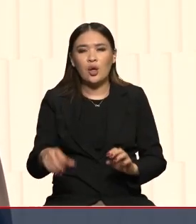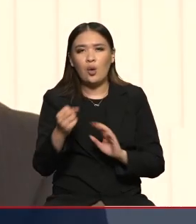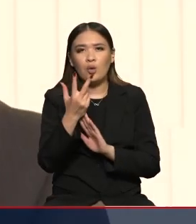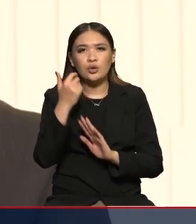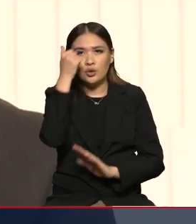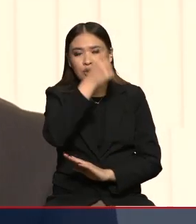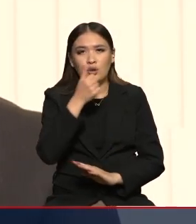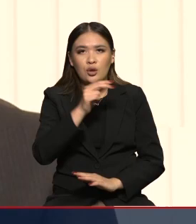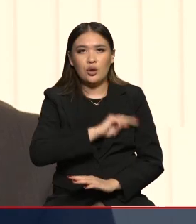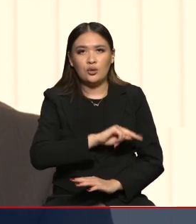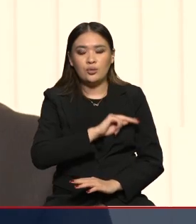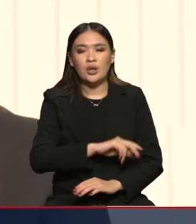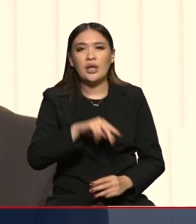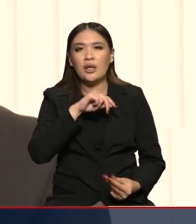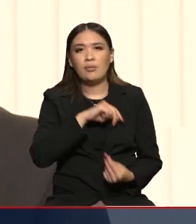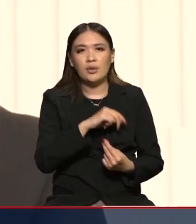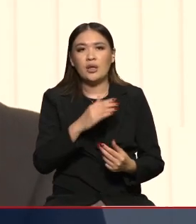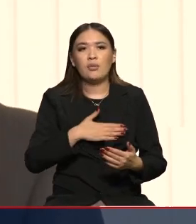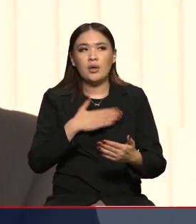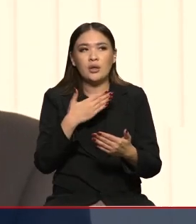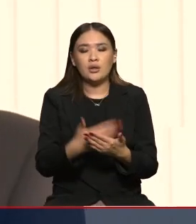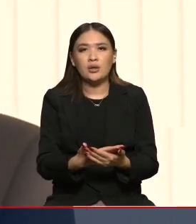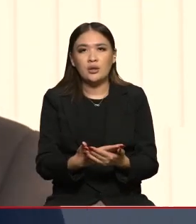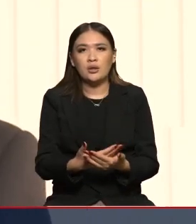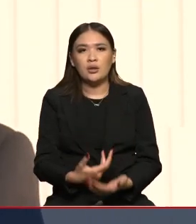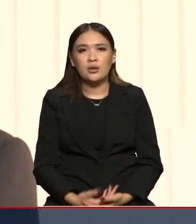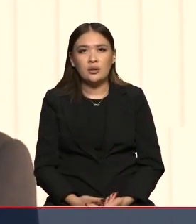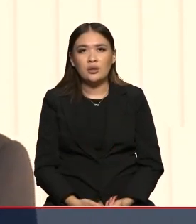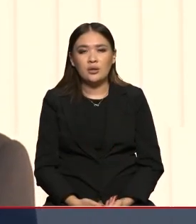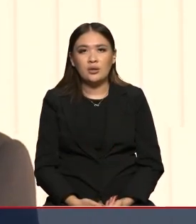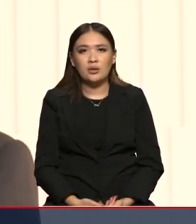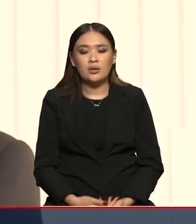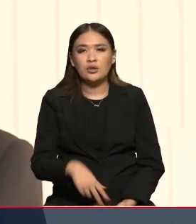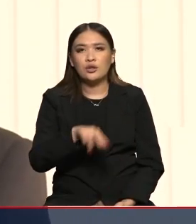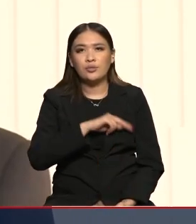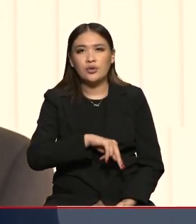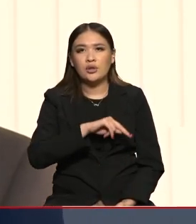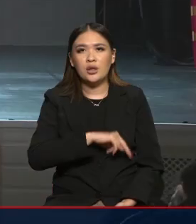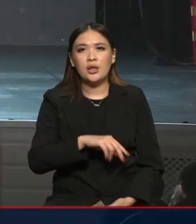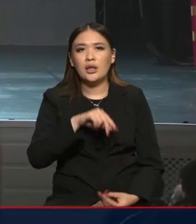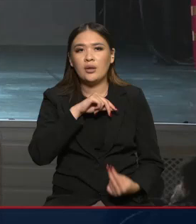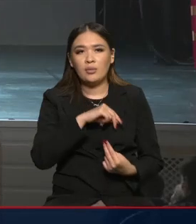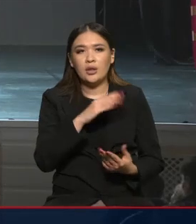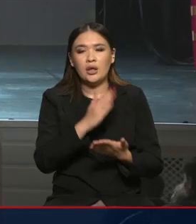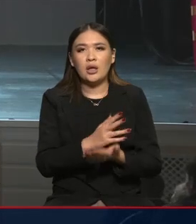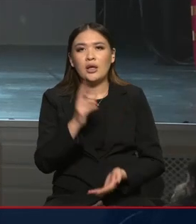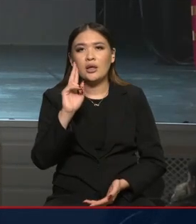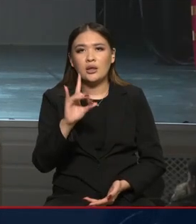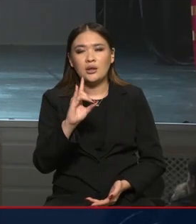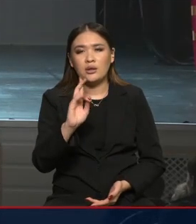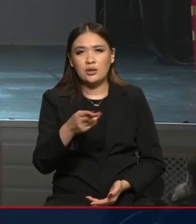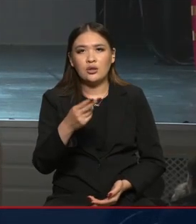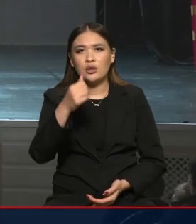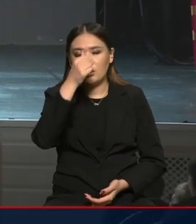отыр. Еңбегім бағаланып отқансын, балаларым да осы жұмысқа келіп еңбек етіп отыр. Қыркүйектің соңғы